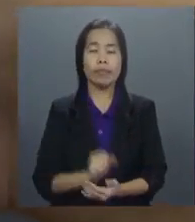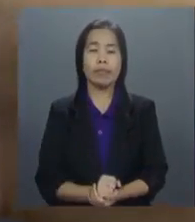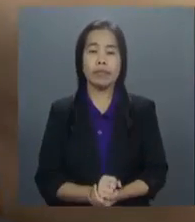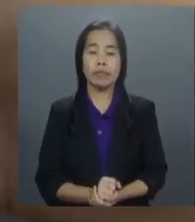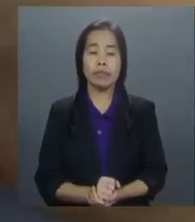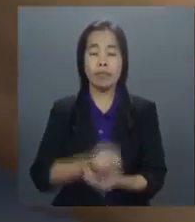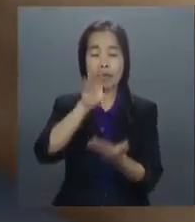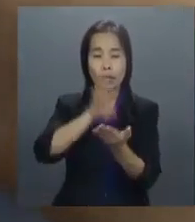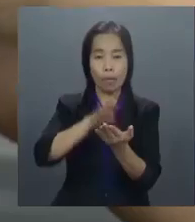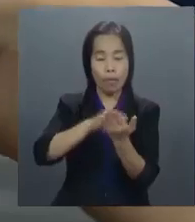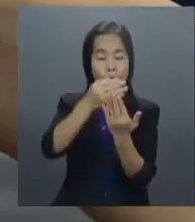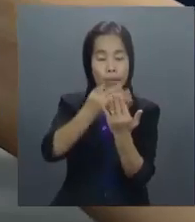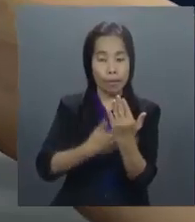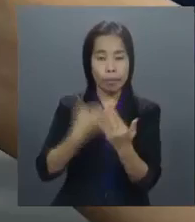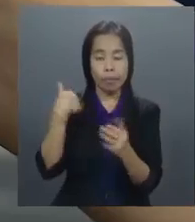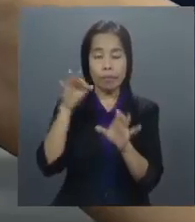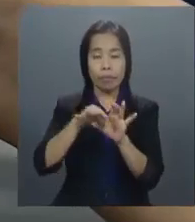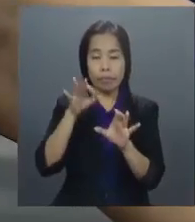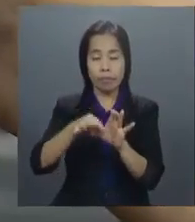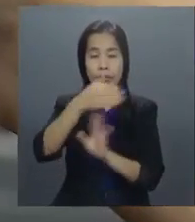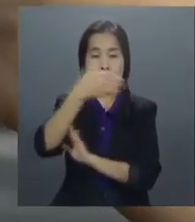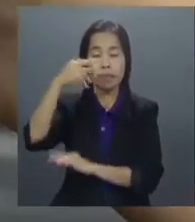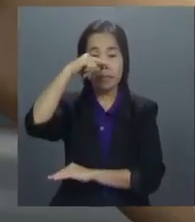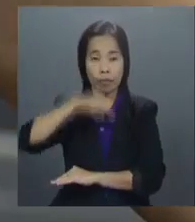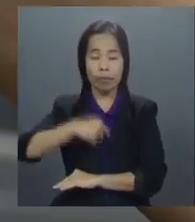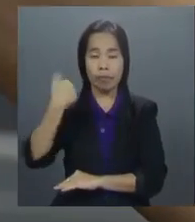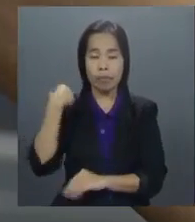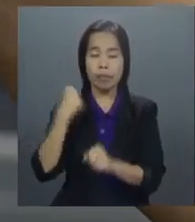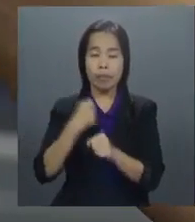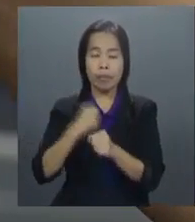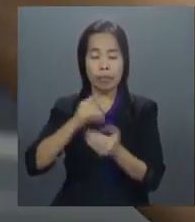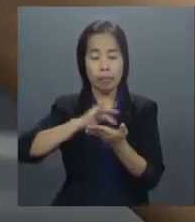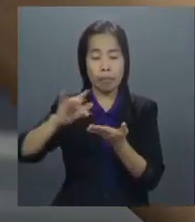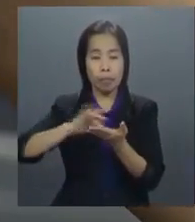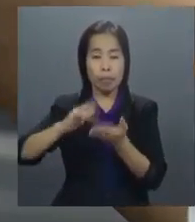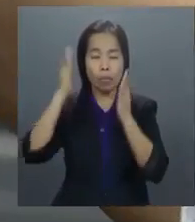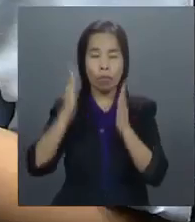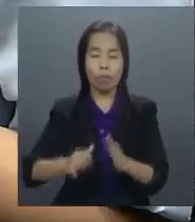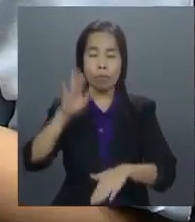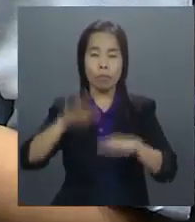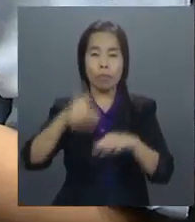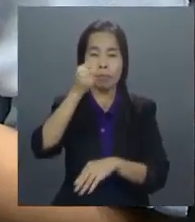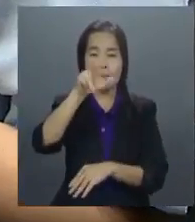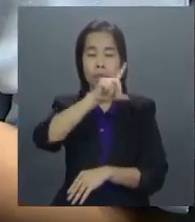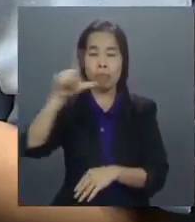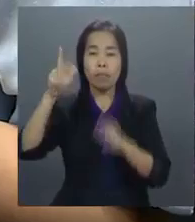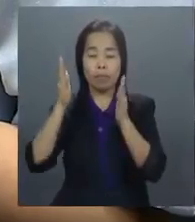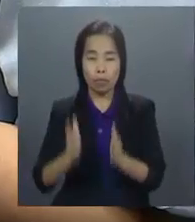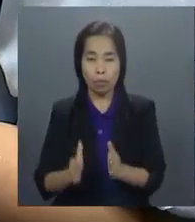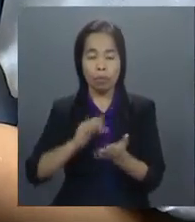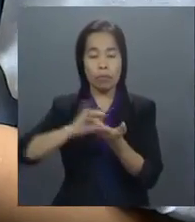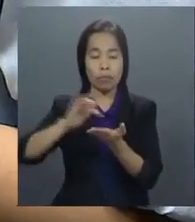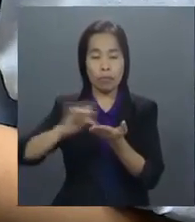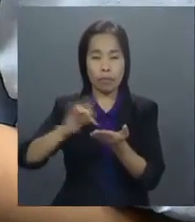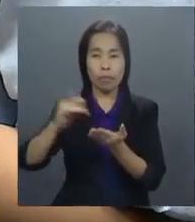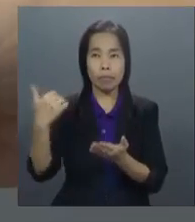นาคารแห่งประเทศไทยระบุว่ามีผู้ใช้ธุรกรรมการเงินผ่านอินเทอร์เน็ตแบงกิ้งเกือบ13ล้านคนโมบายแบงกิ้งกว่า12